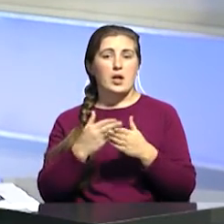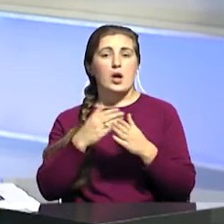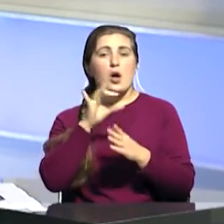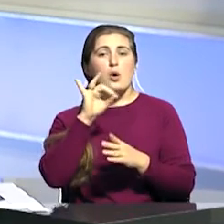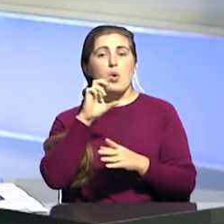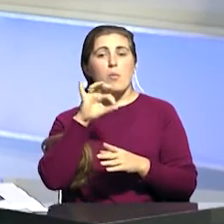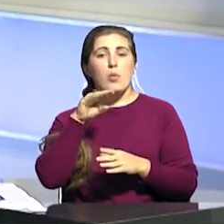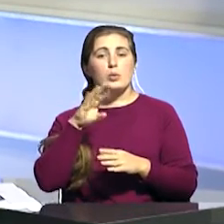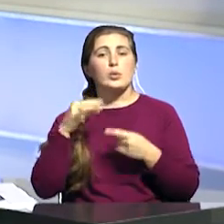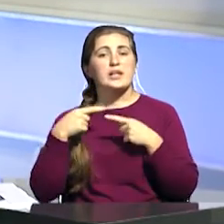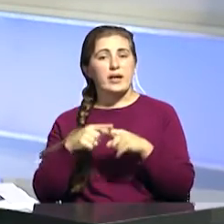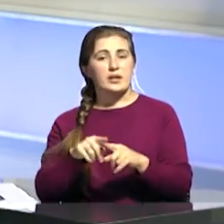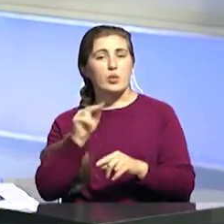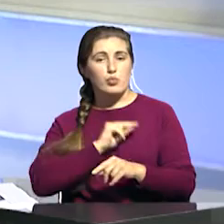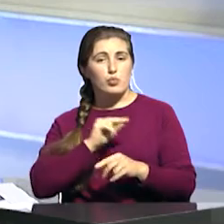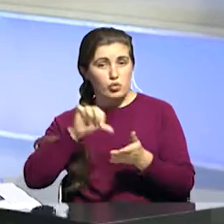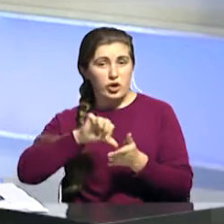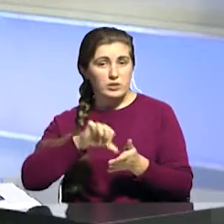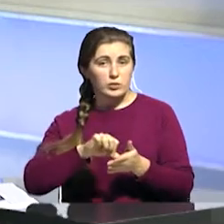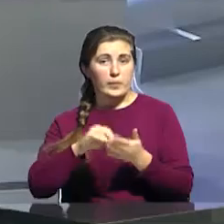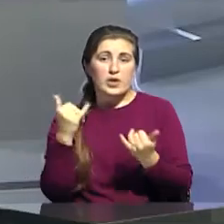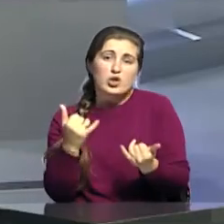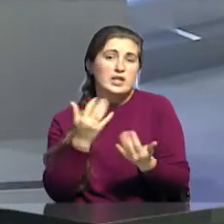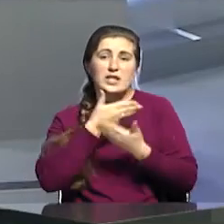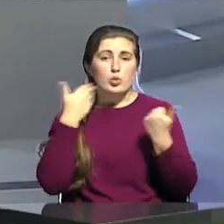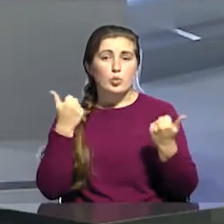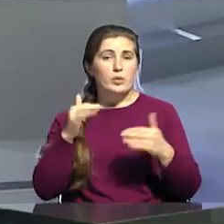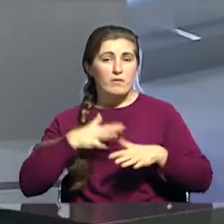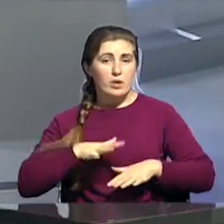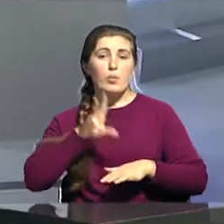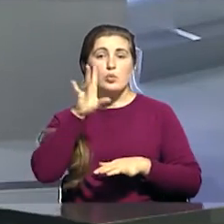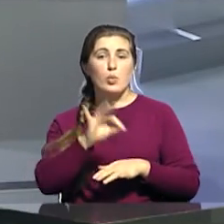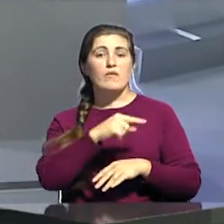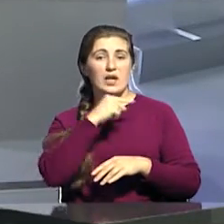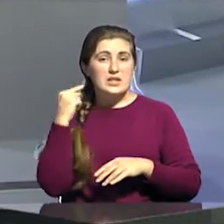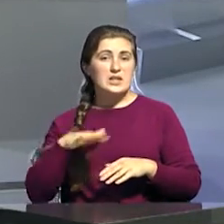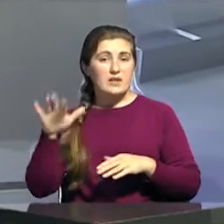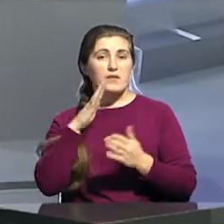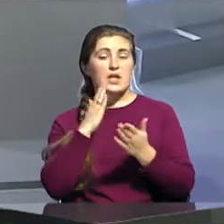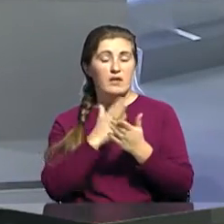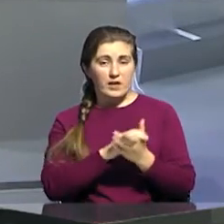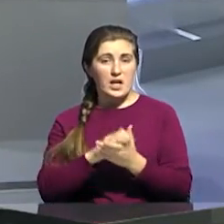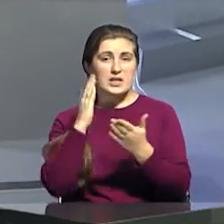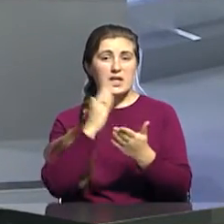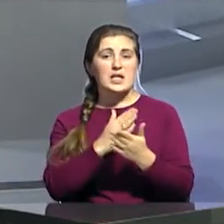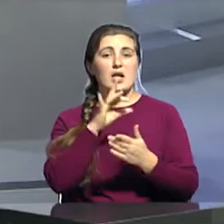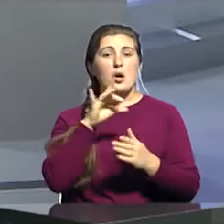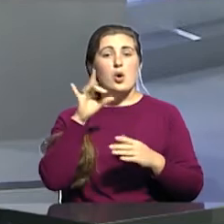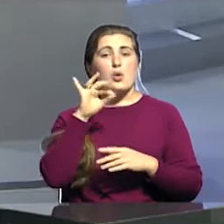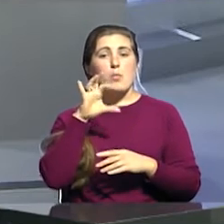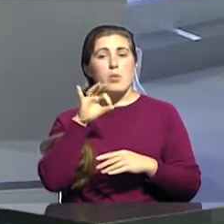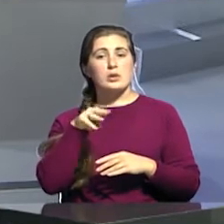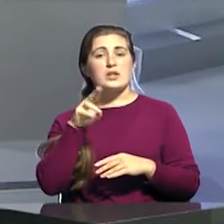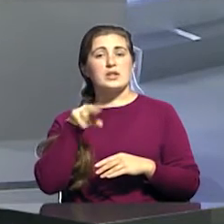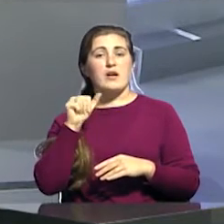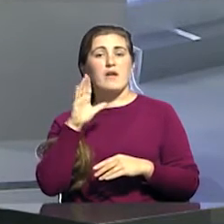робототехника участвует. Правда, сейчас это недоступно в Крыму, но в Российской Федерации роботы Da Vinci есть. Ну, а вот как